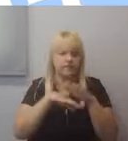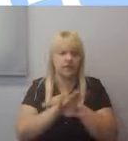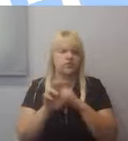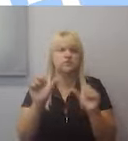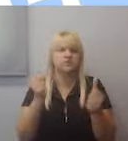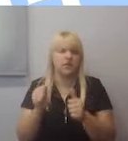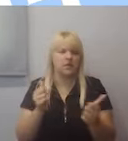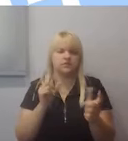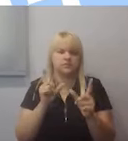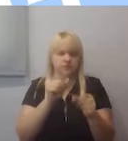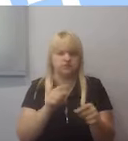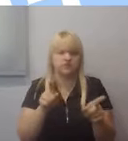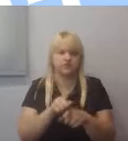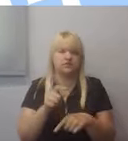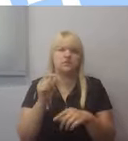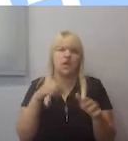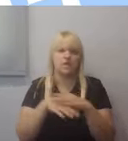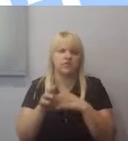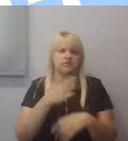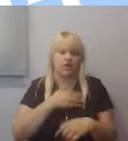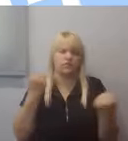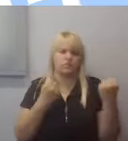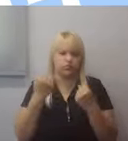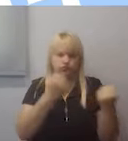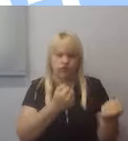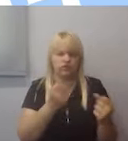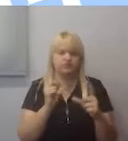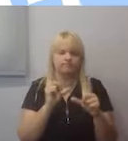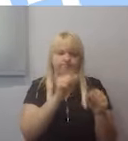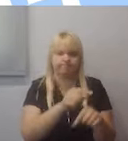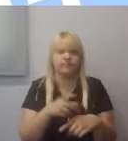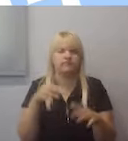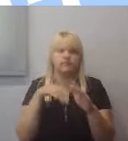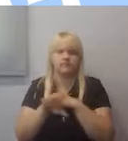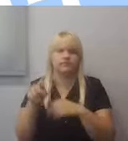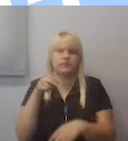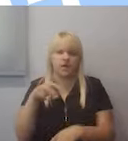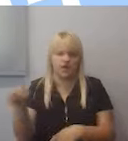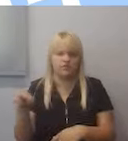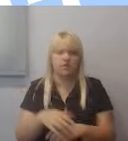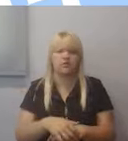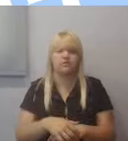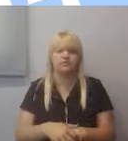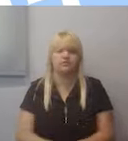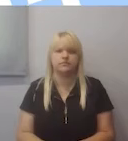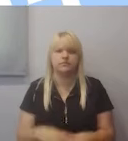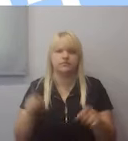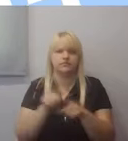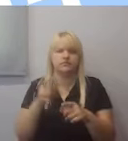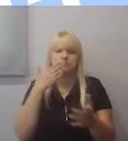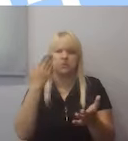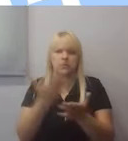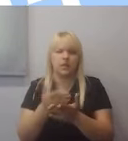evakuācija ar savu transportlīdzekli pārvietošanās kājām ja un te ir tas piedāvājums